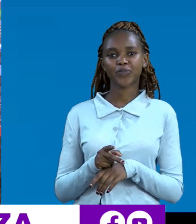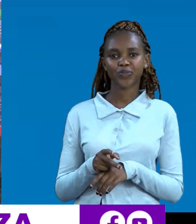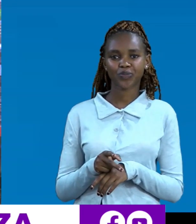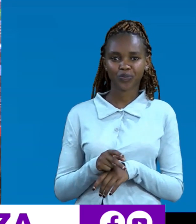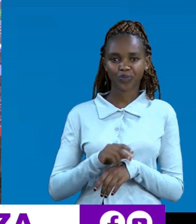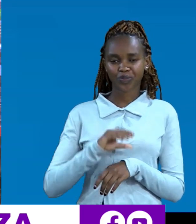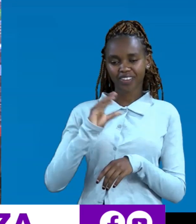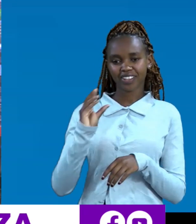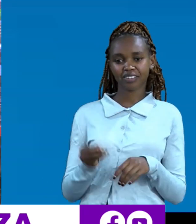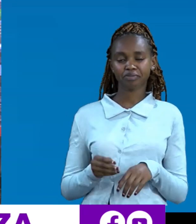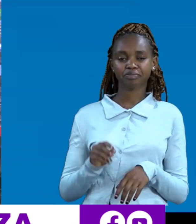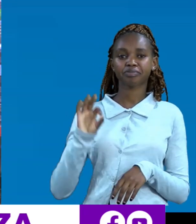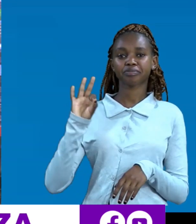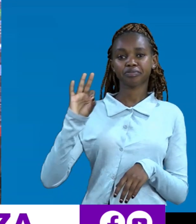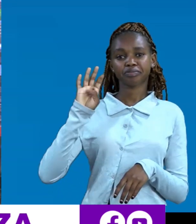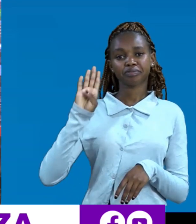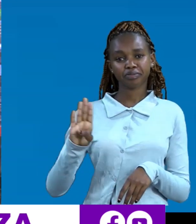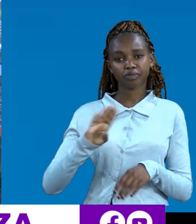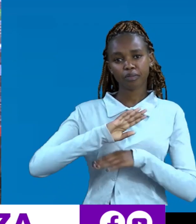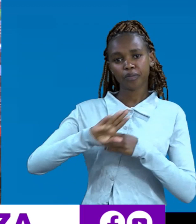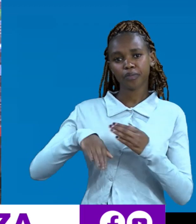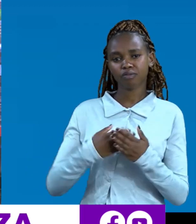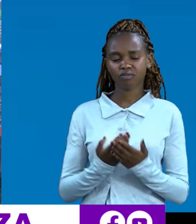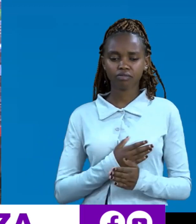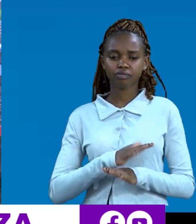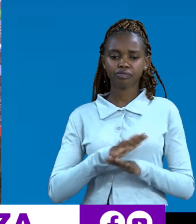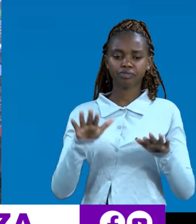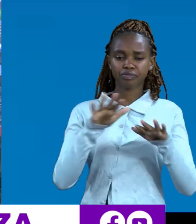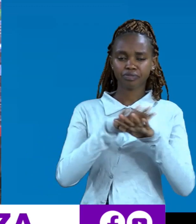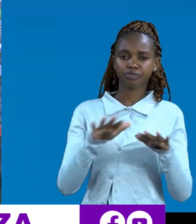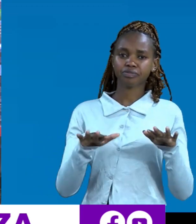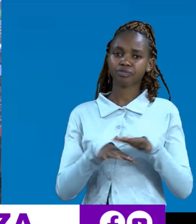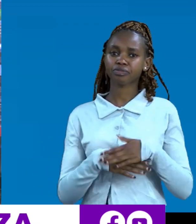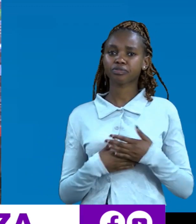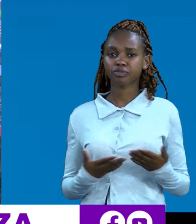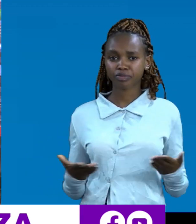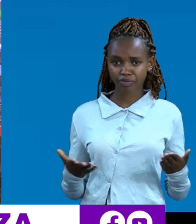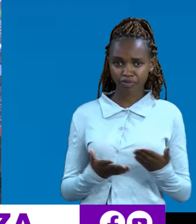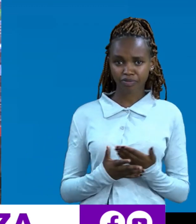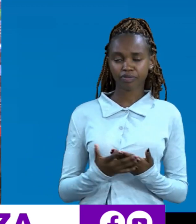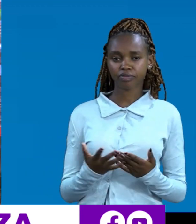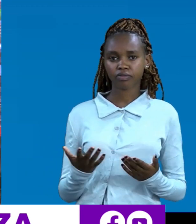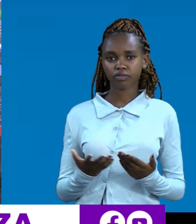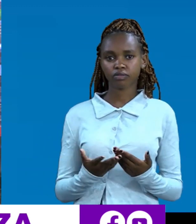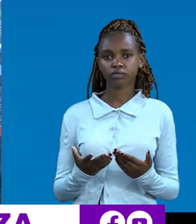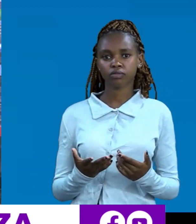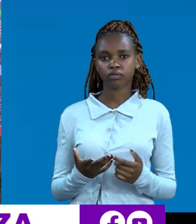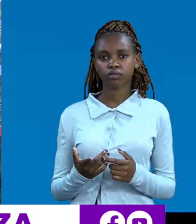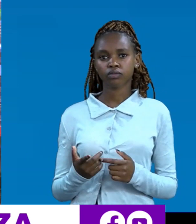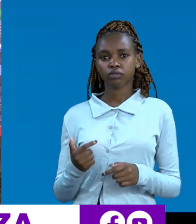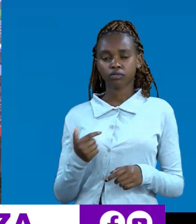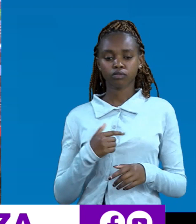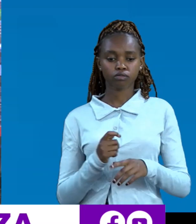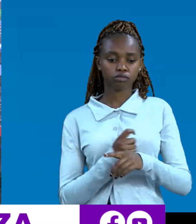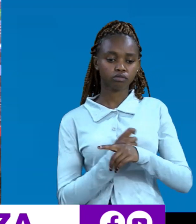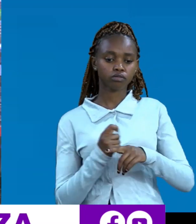Facebook kila mahali. Kila mahali. Chaniseme tu kila mahali. TikTok kila mahali. Uh-huh. Yeah. Sasa inataka tuende kwa trending